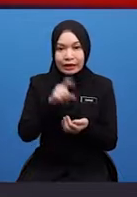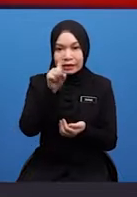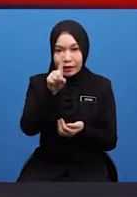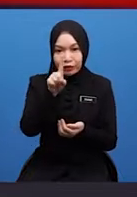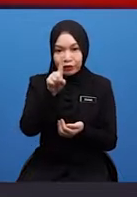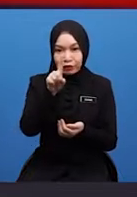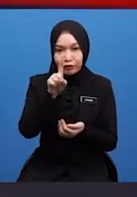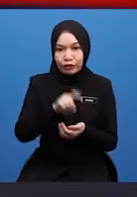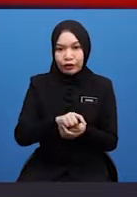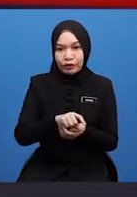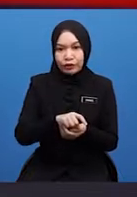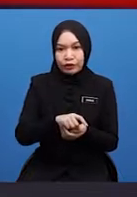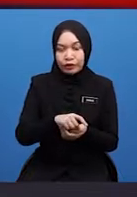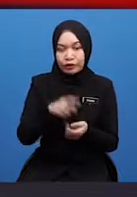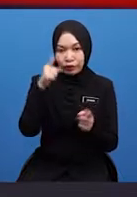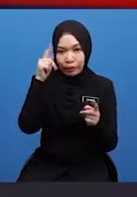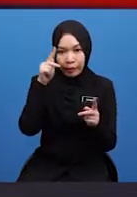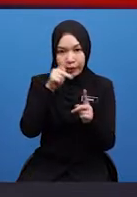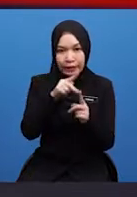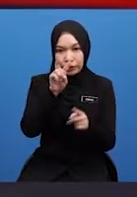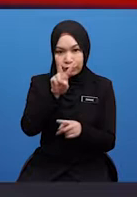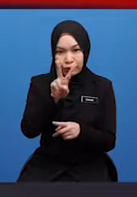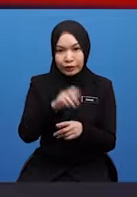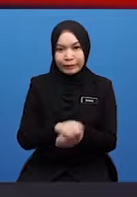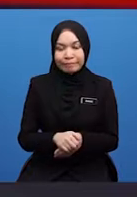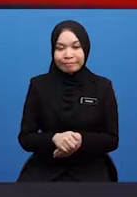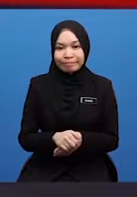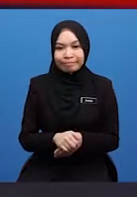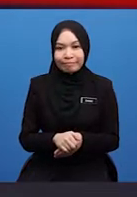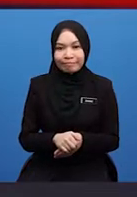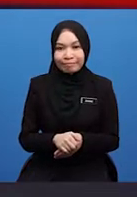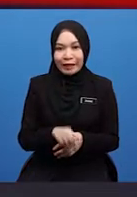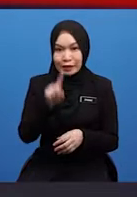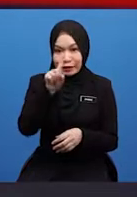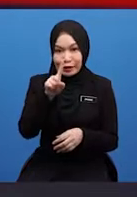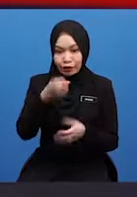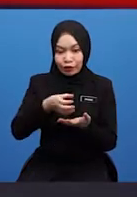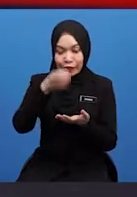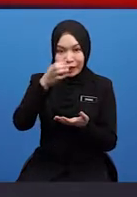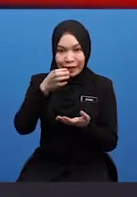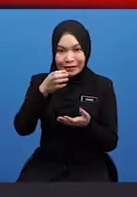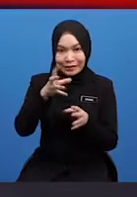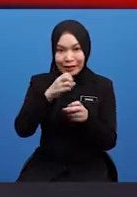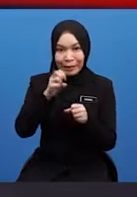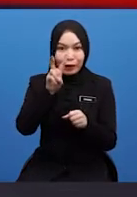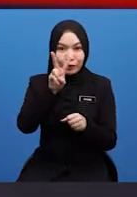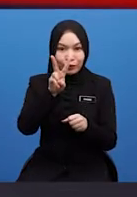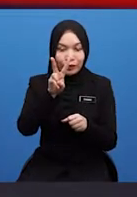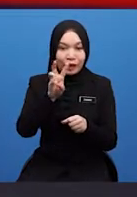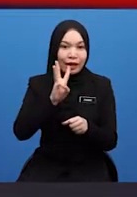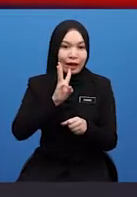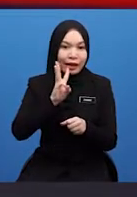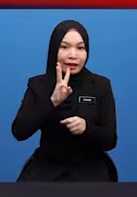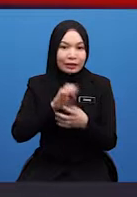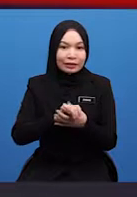bahagian gelas boleh menempatkan dua bahagian air dalam gambar yang berikut. Air hanya satu bahagian,